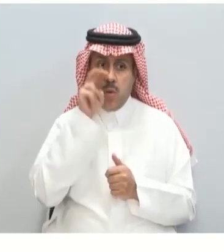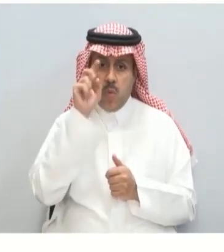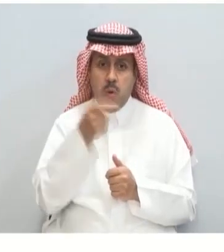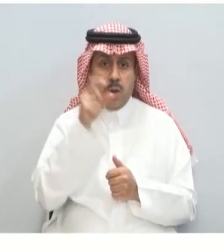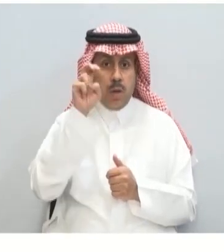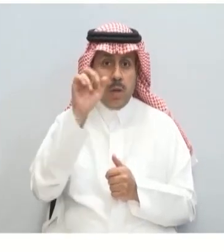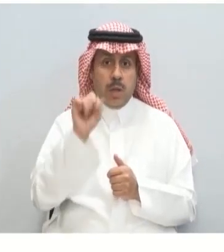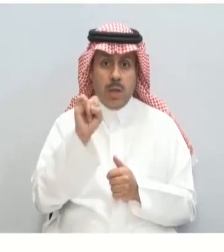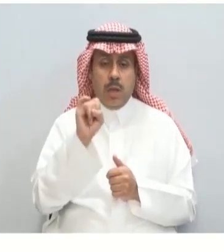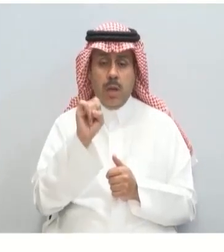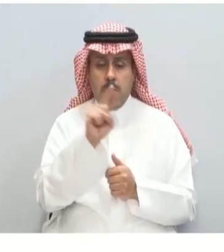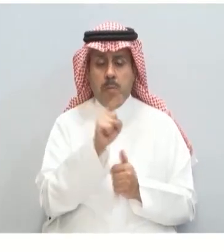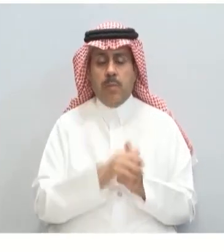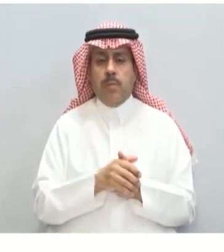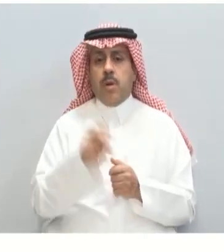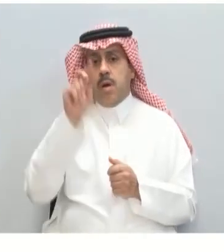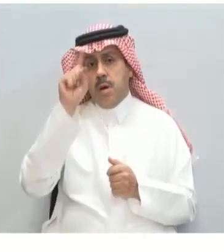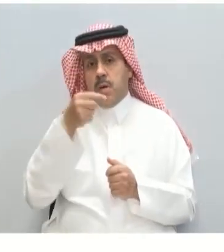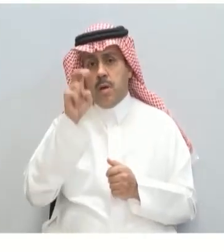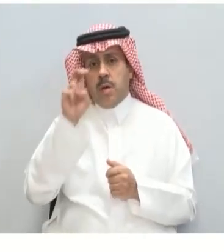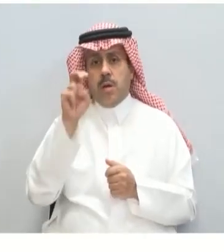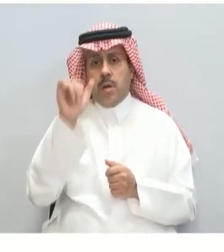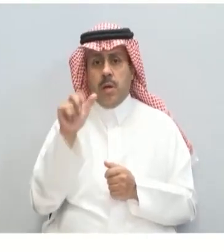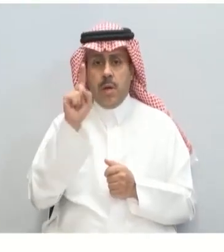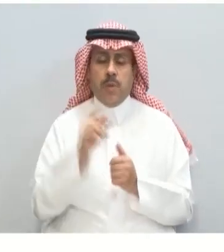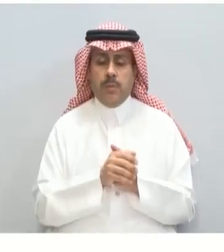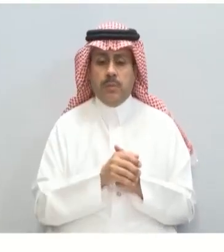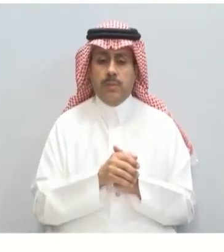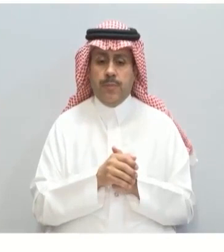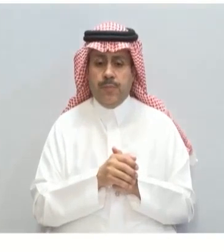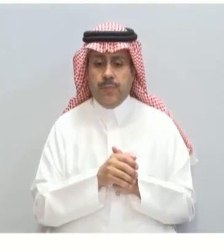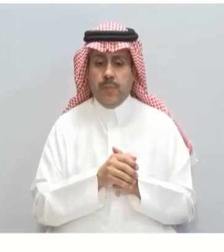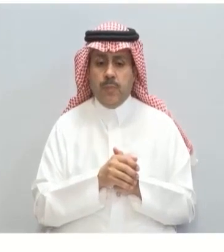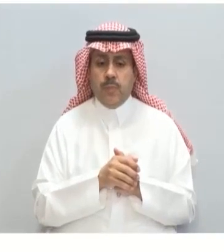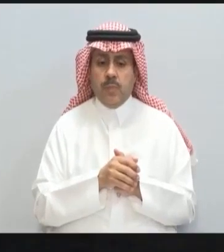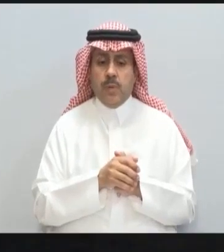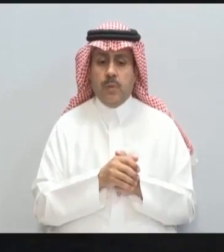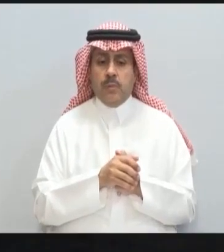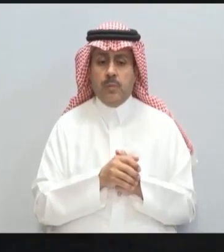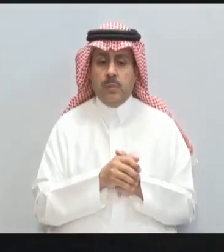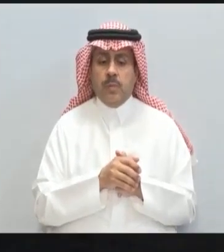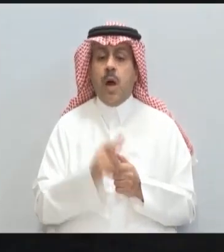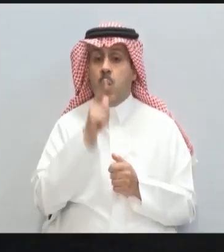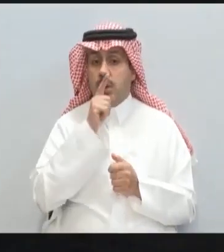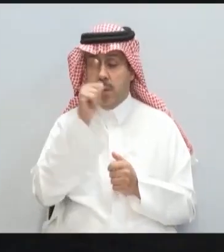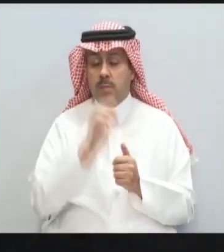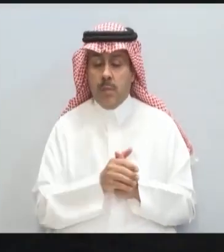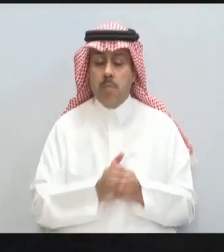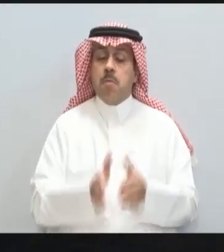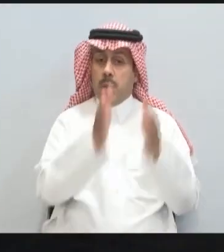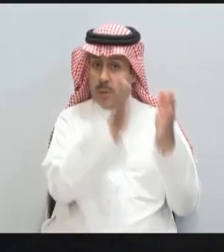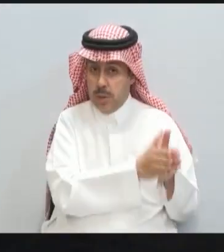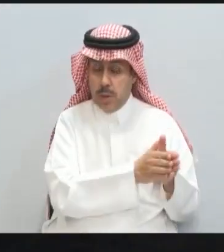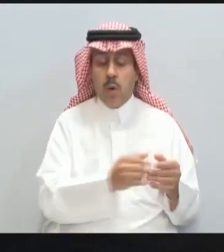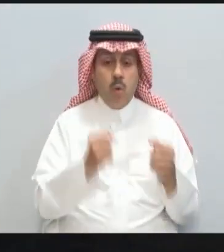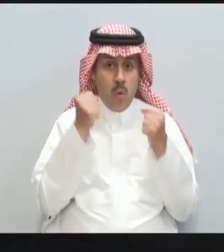شاهدا وعليكم ضامنا وعليكم رقيبا ناتي واياكم الى قوله جل وع من بعد قوه